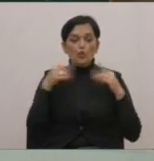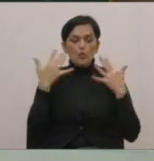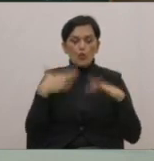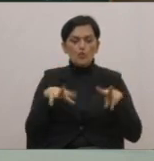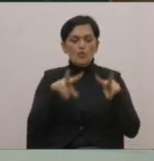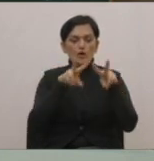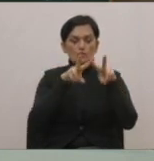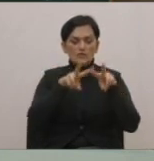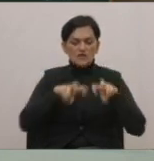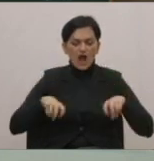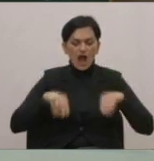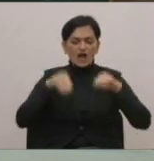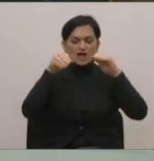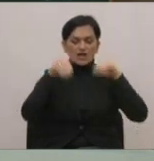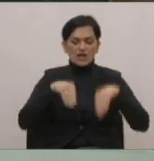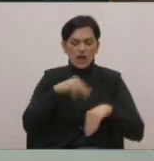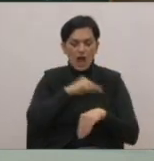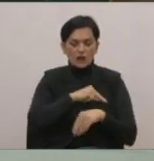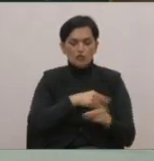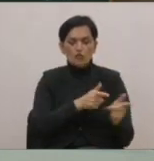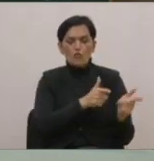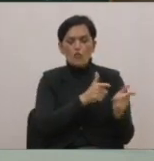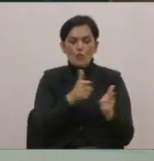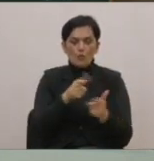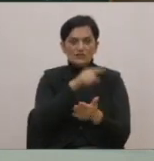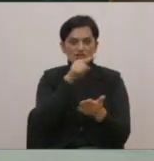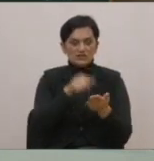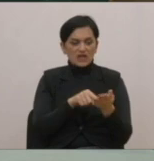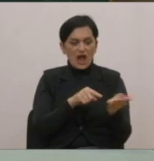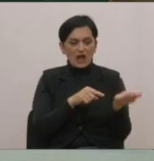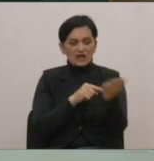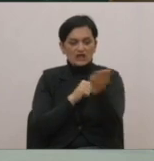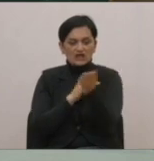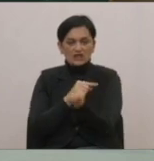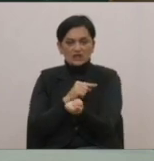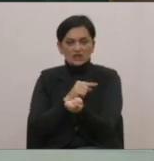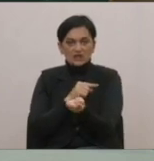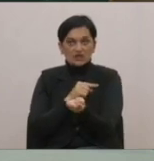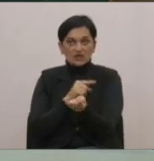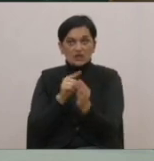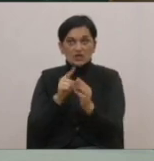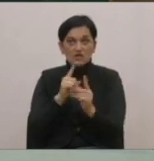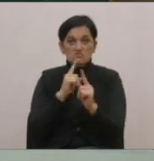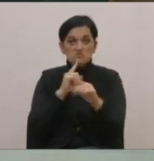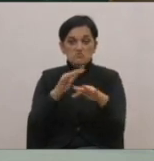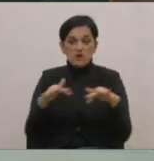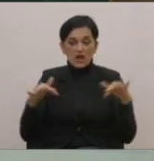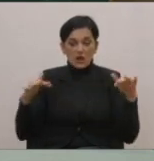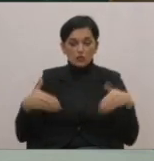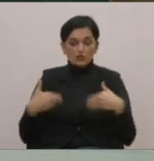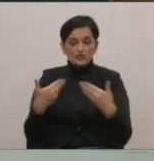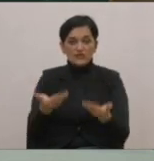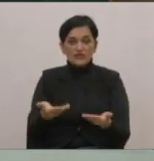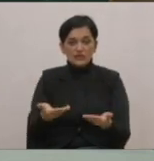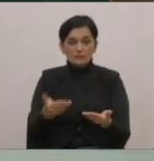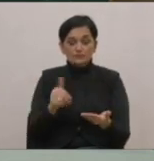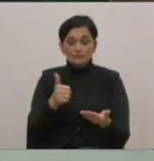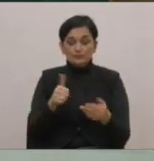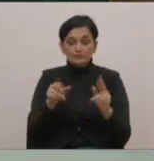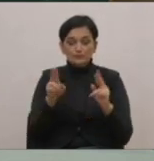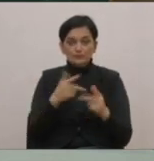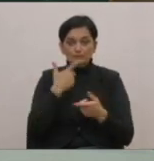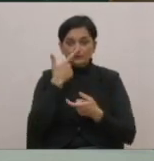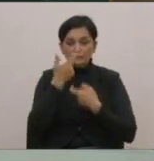განხილულ, გადამუშავებულ, მომზადებული საკითხი გამოდის პლენუმის წინაშე, ასე ვთქვათ, სადაც როგორც წესი